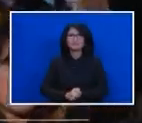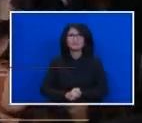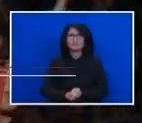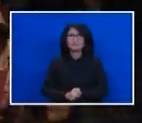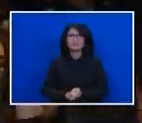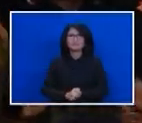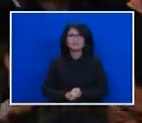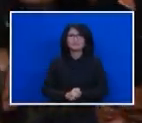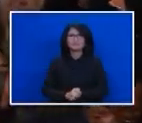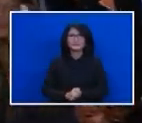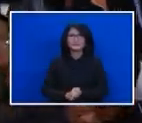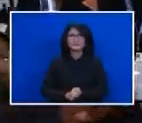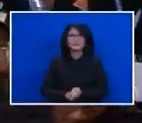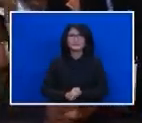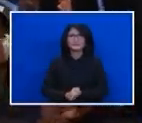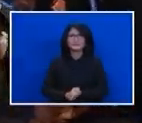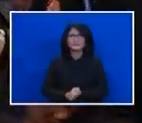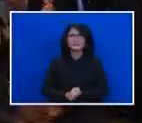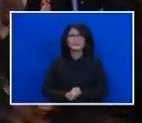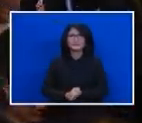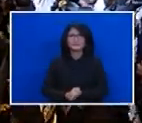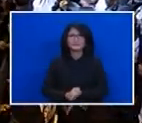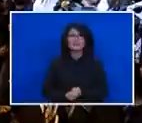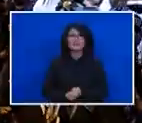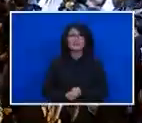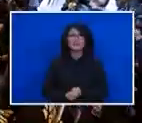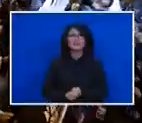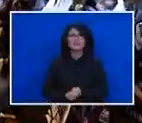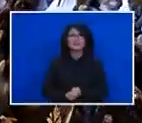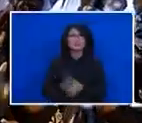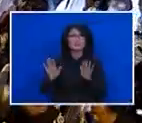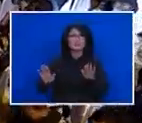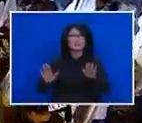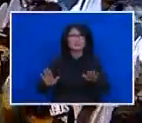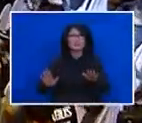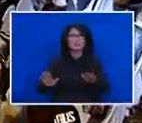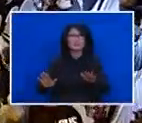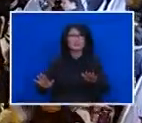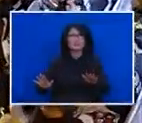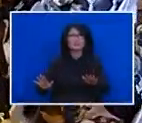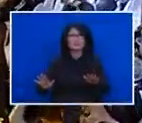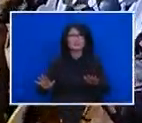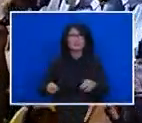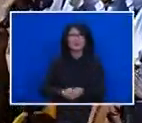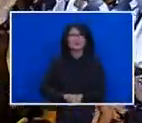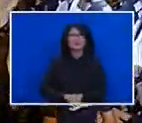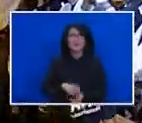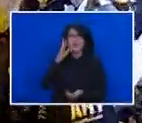habis para pendukung sekali lagi kita tetap kami